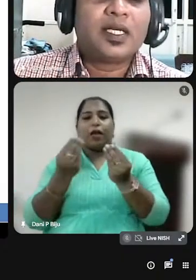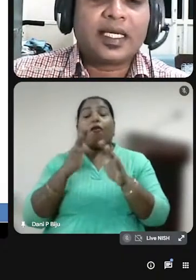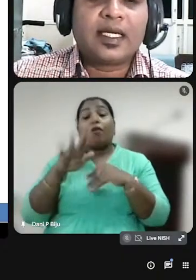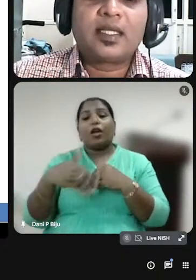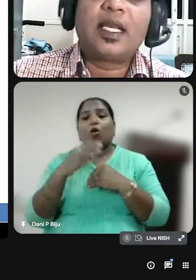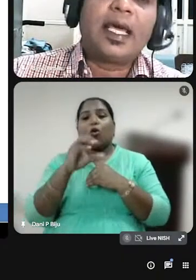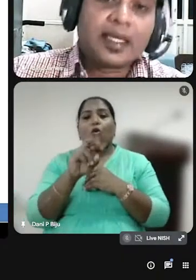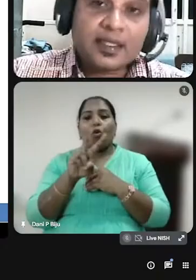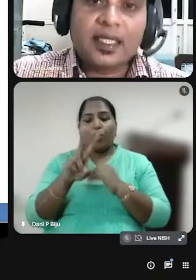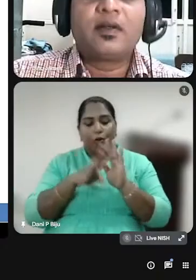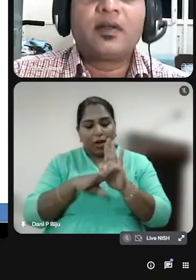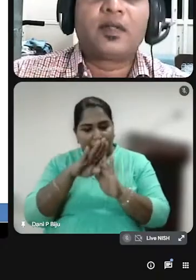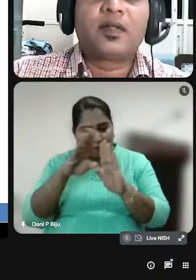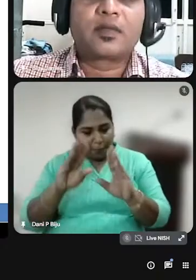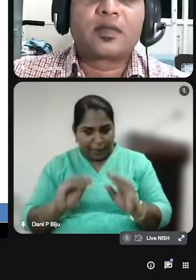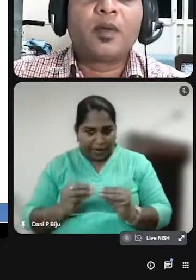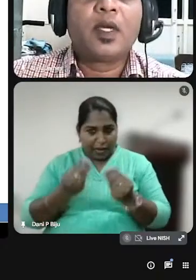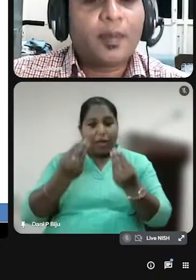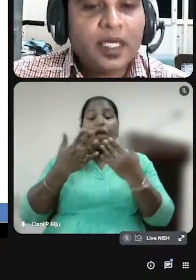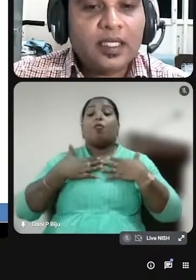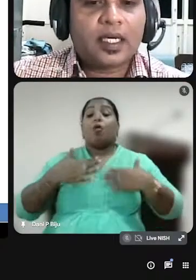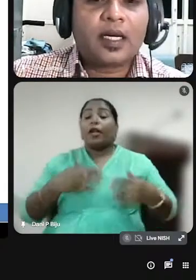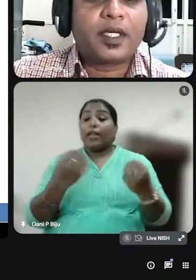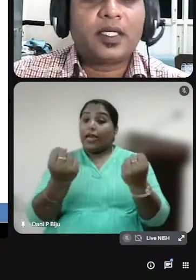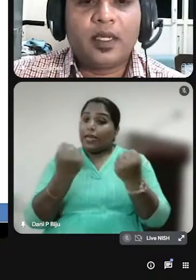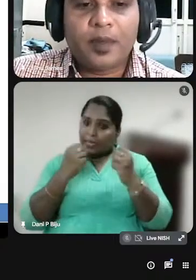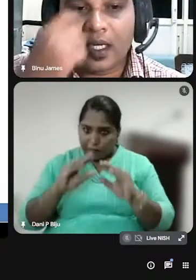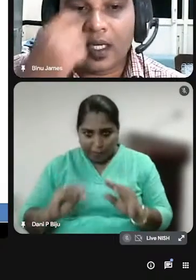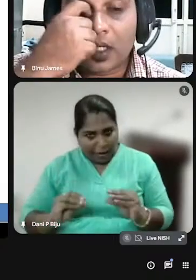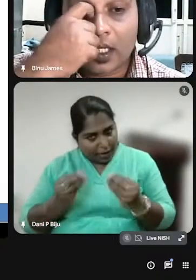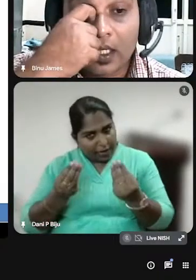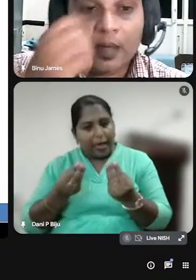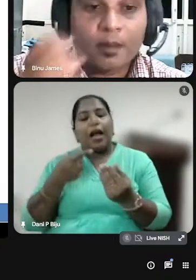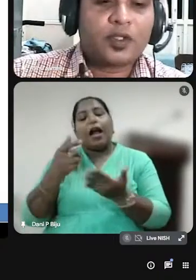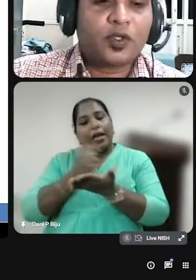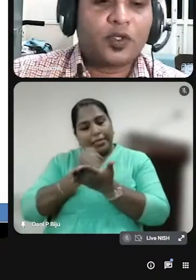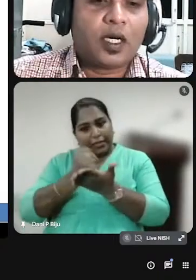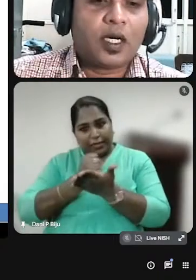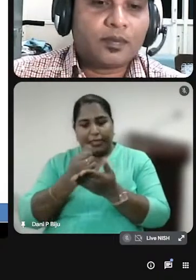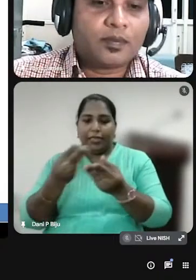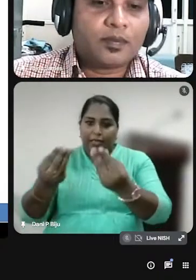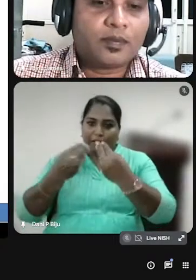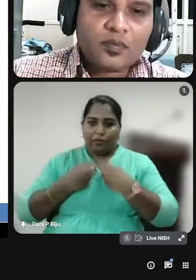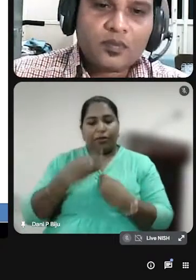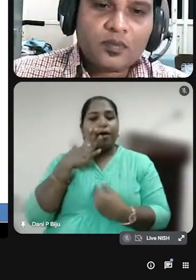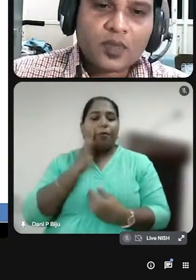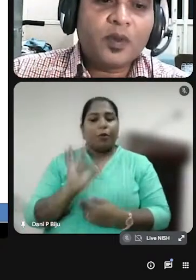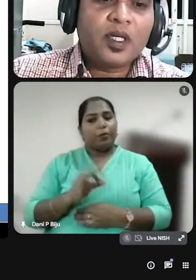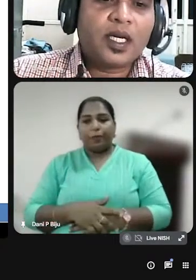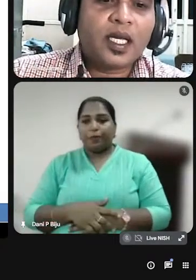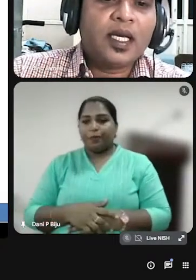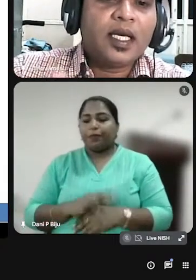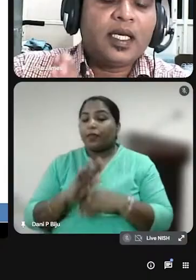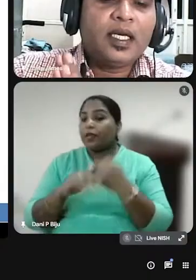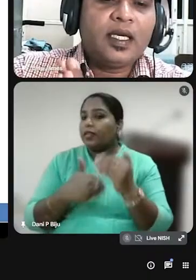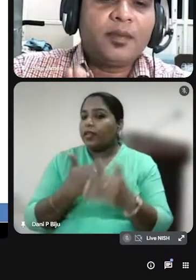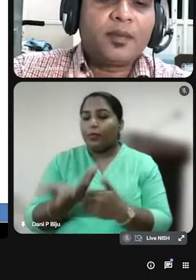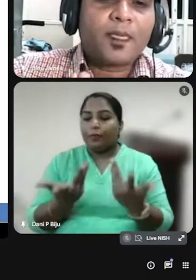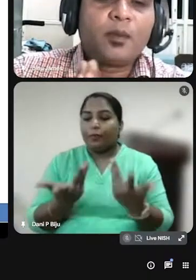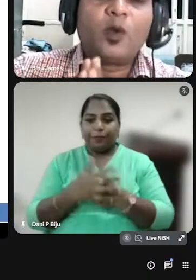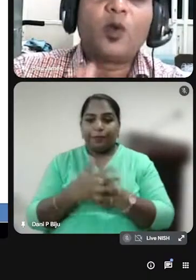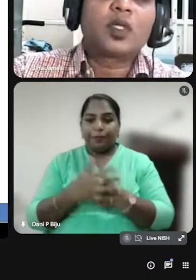വരും, ശരീരത്തിന്റെ എനർജി ലെവലിന് വ്യത്യാസം വരും. അപ്പൊ ഇതൊക്കെ പരിശീലിപ്പിക്കുക എന്നുള്ളതാണ് മറ്റൊരു ഭാഗം. അതുപോലെ തന്നെ